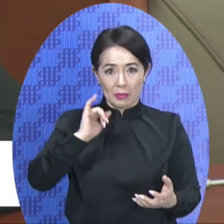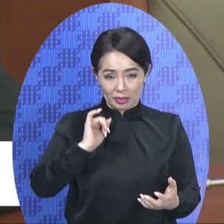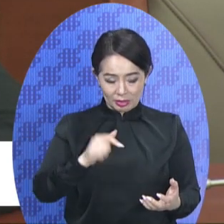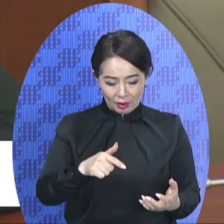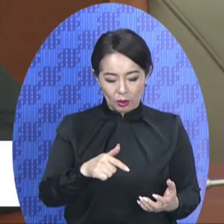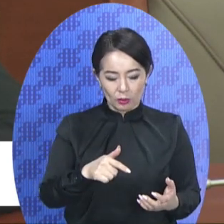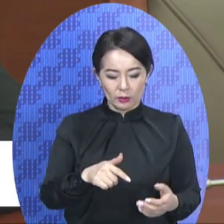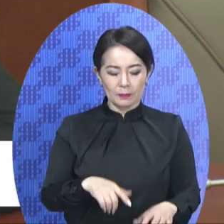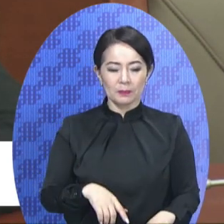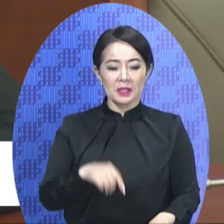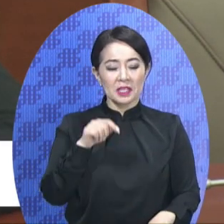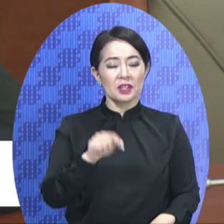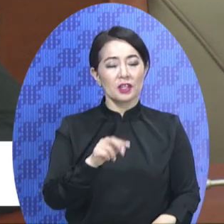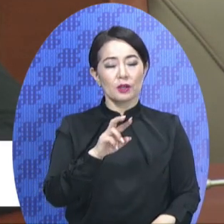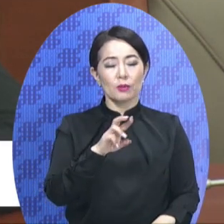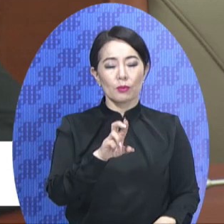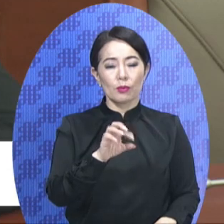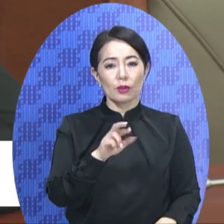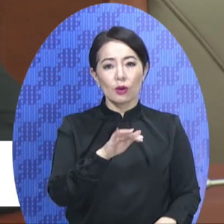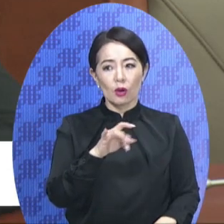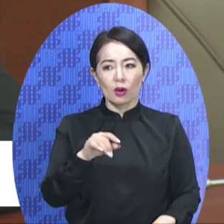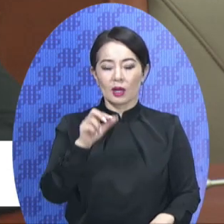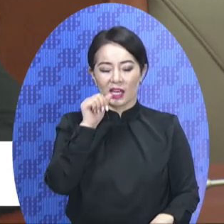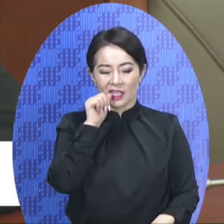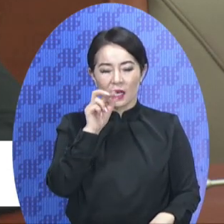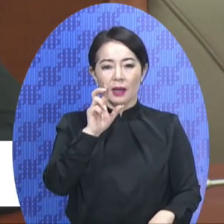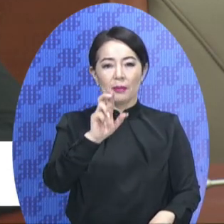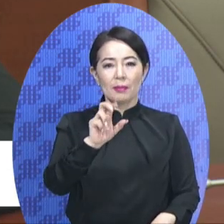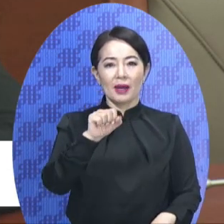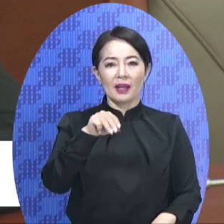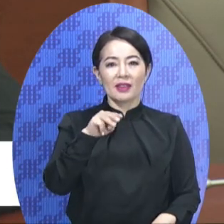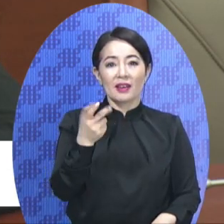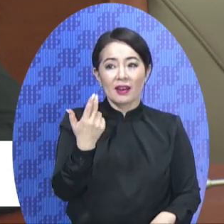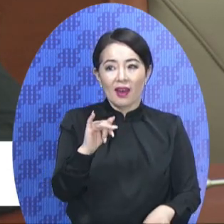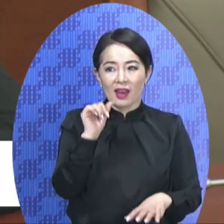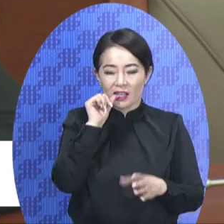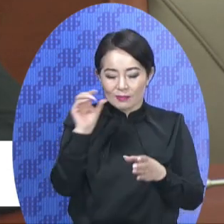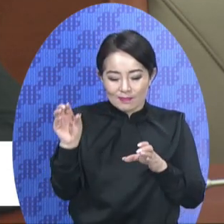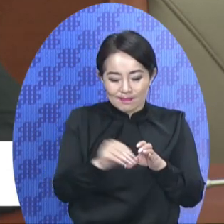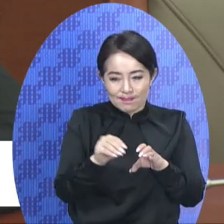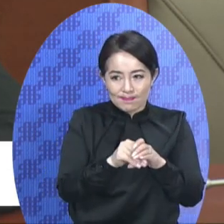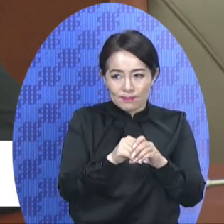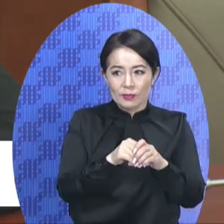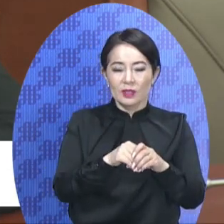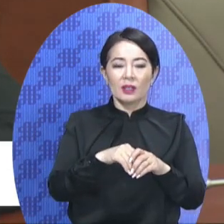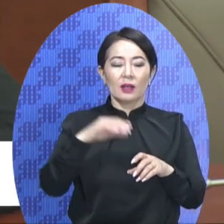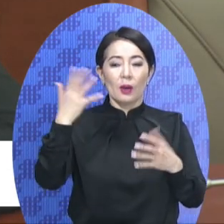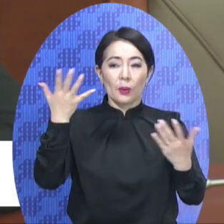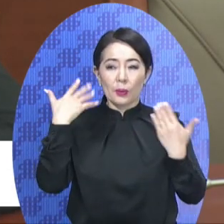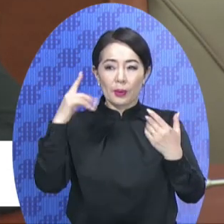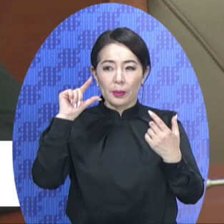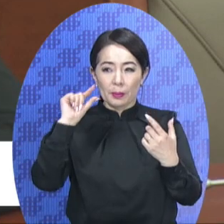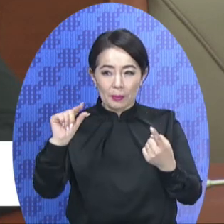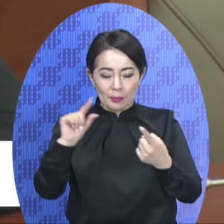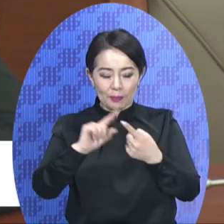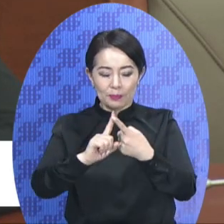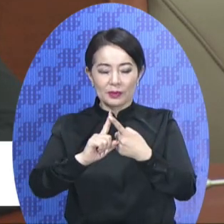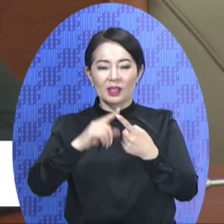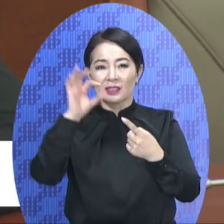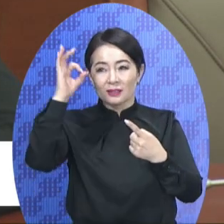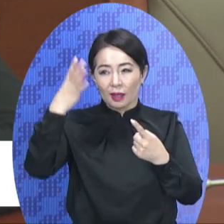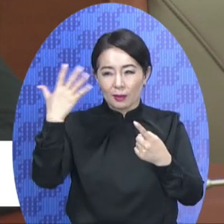учраас одоо батарей хөрөмтлөртэй болчих юм бол энэ нарны станцууд салхи намтахад үүсэж байгаа энэ дутагдлуудыг бол